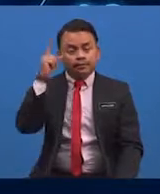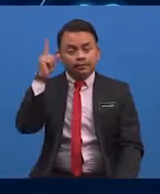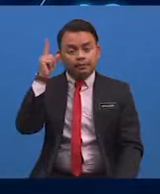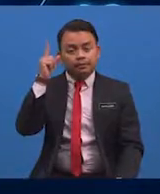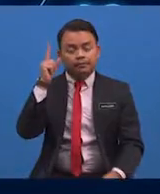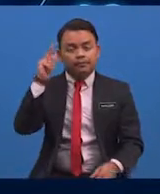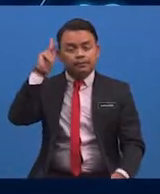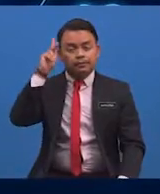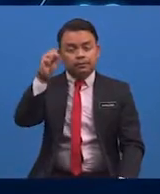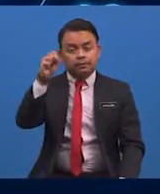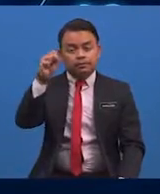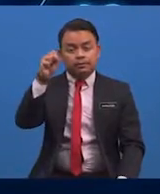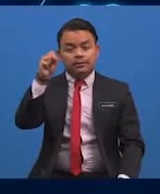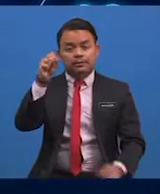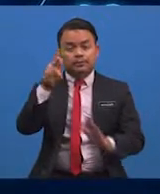harapkan.